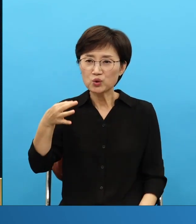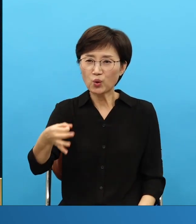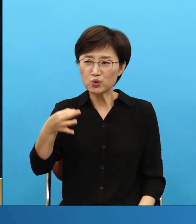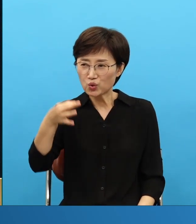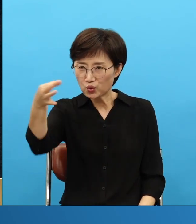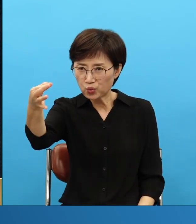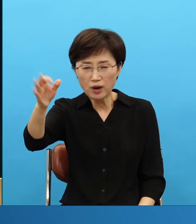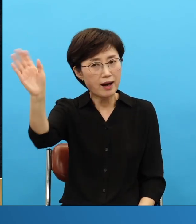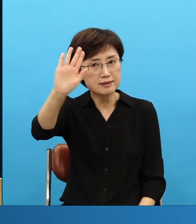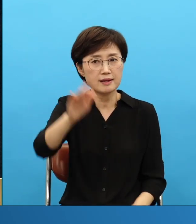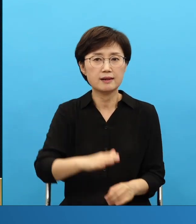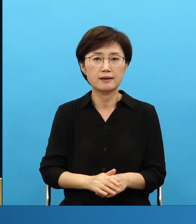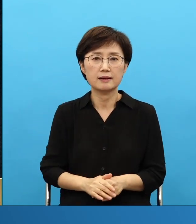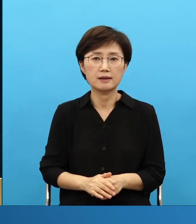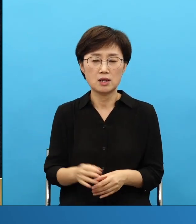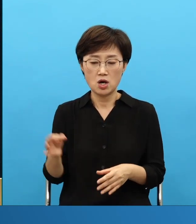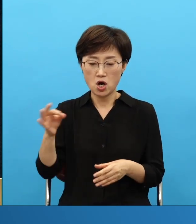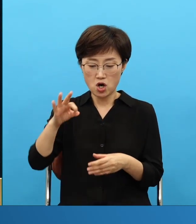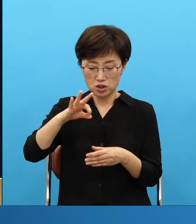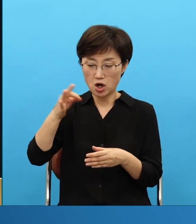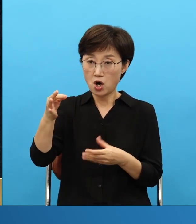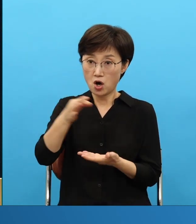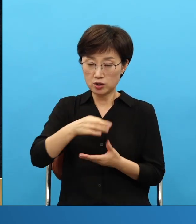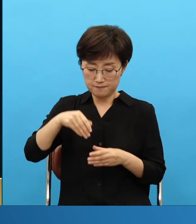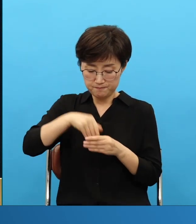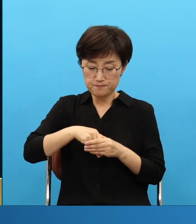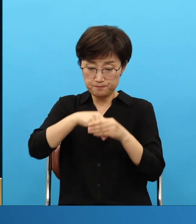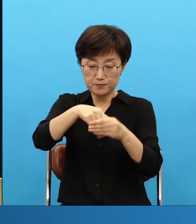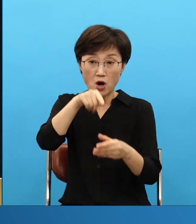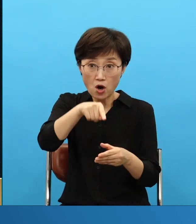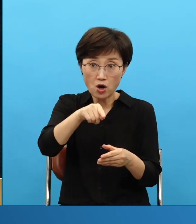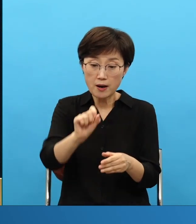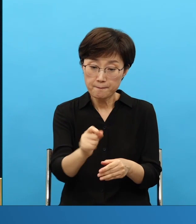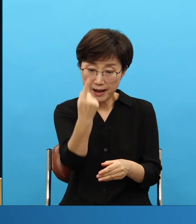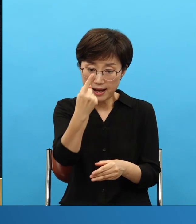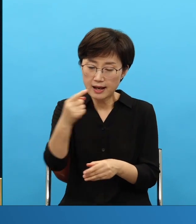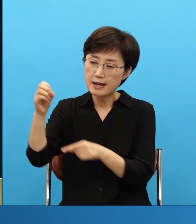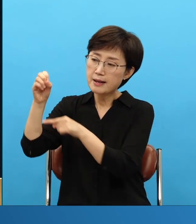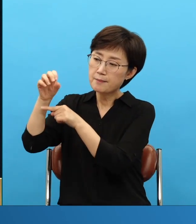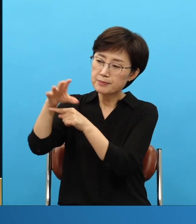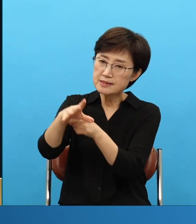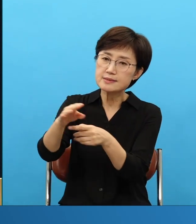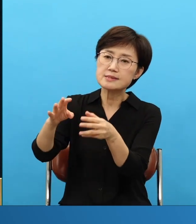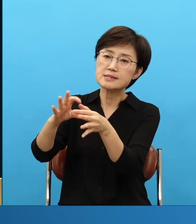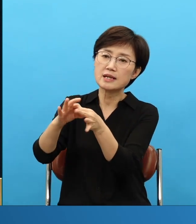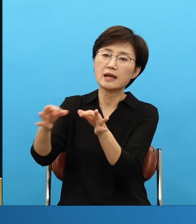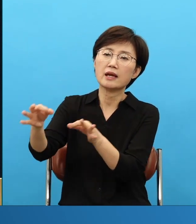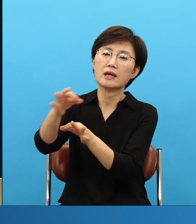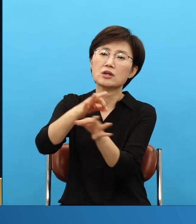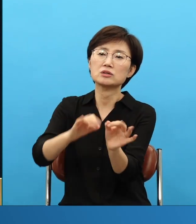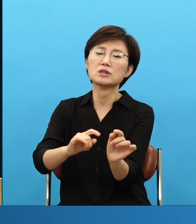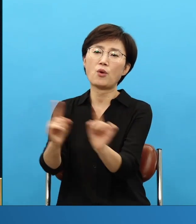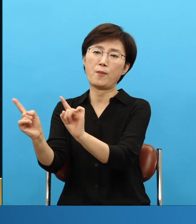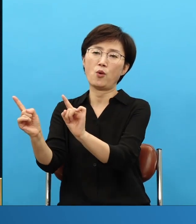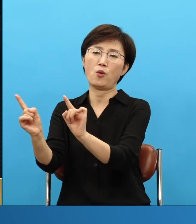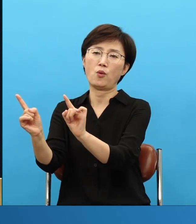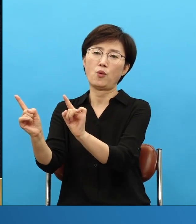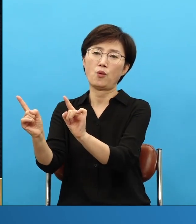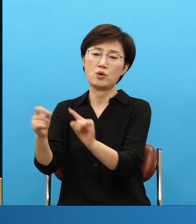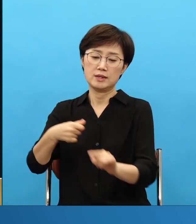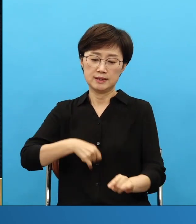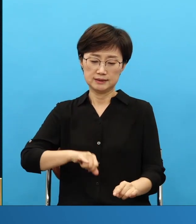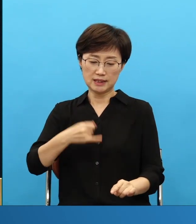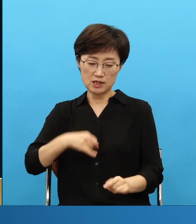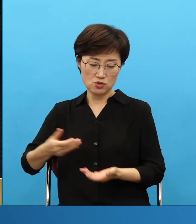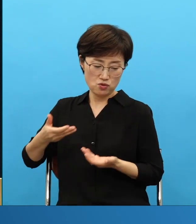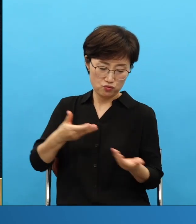빛의 경제를 회복해야 돼요. It's not money. We must restore the economy of 우리 life. 후대들이 세계를 바꿀 빛의 경제 회복해야 돼요. We must